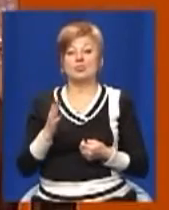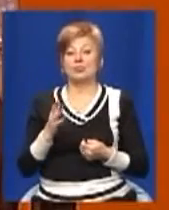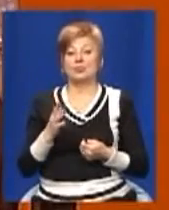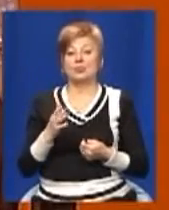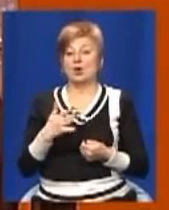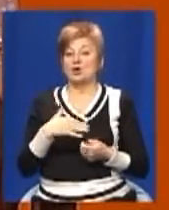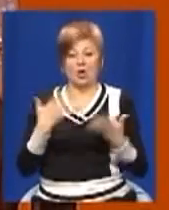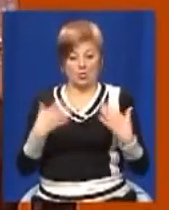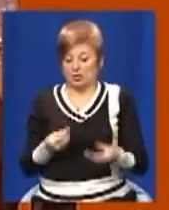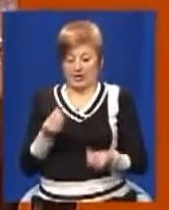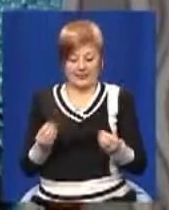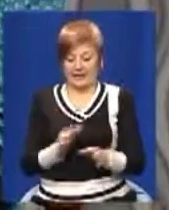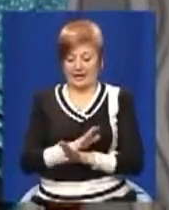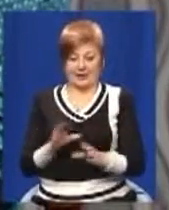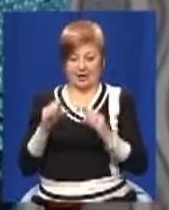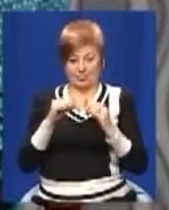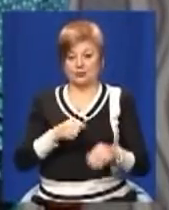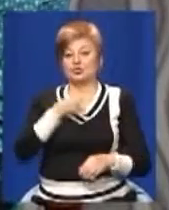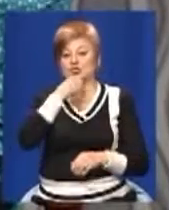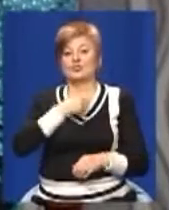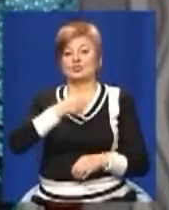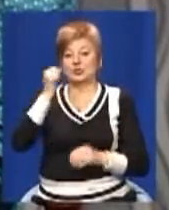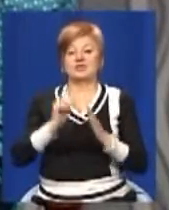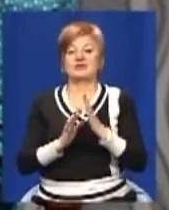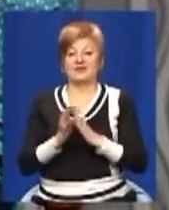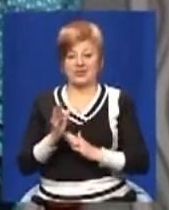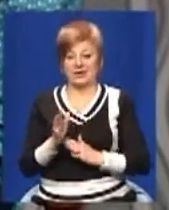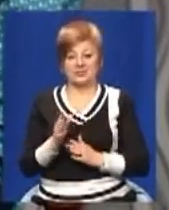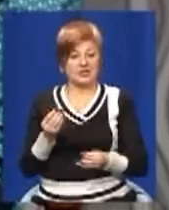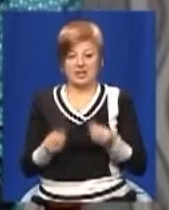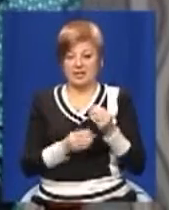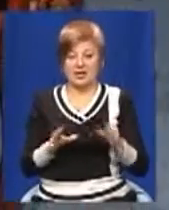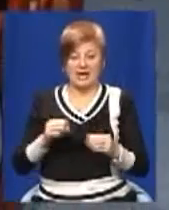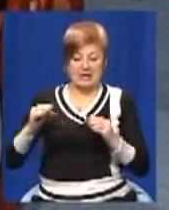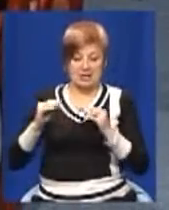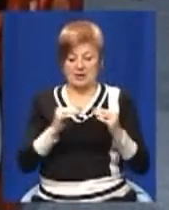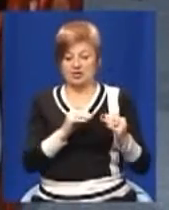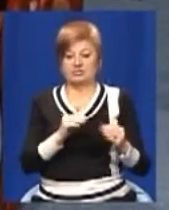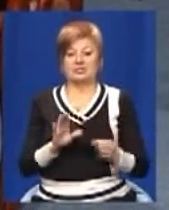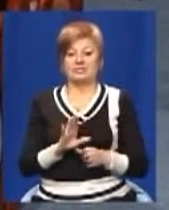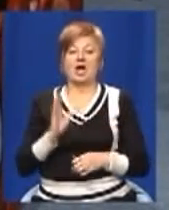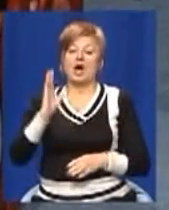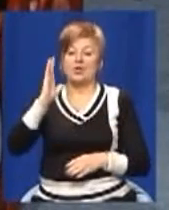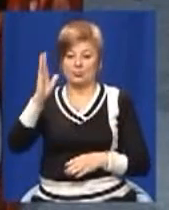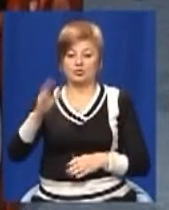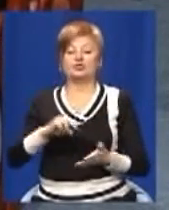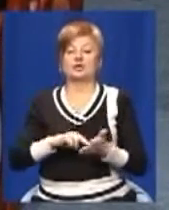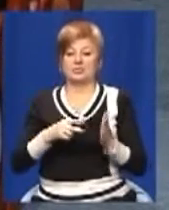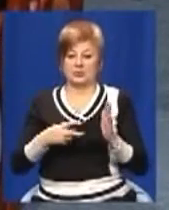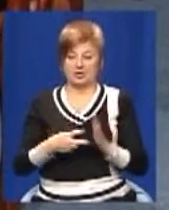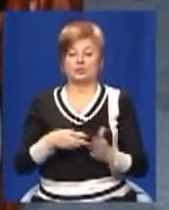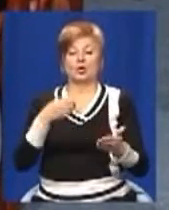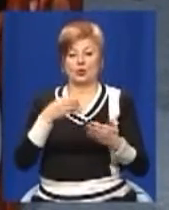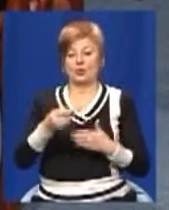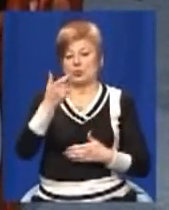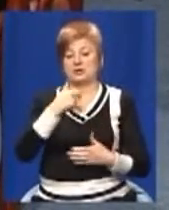не граюсь. Не граєшся? Вже дорослий, виріс уже з цього віку? Так. І не граєшся машинками? Ні. А в майбутньому, до речі, плануєш